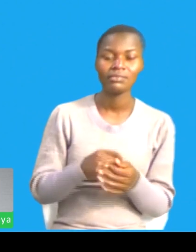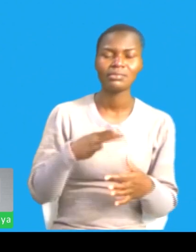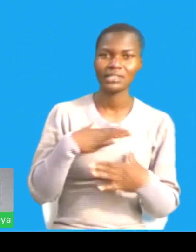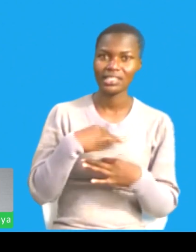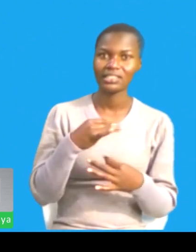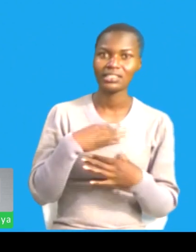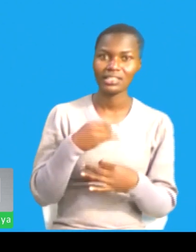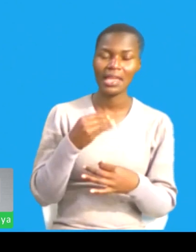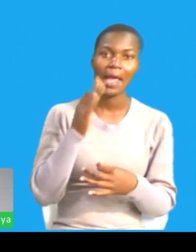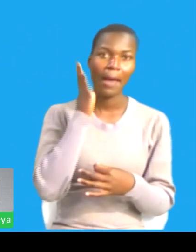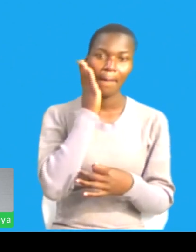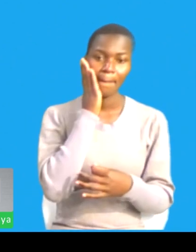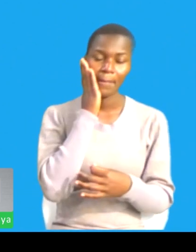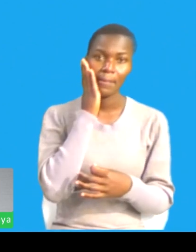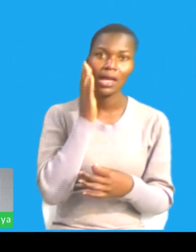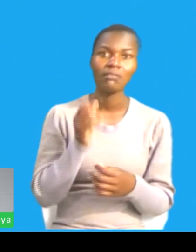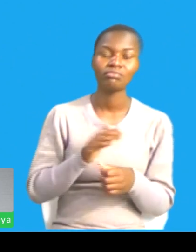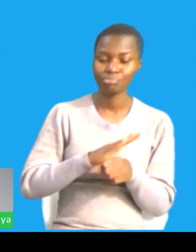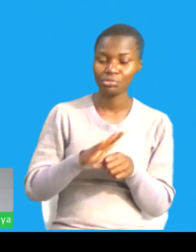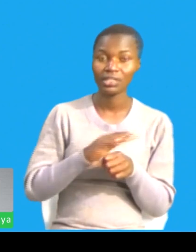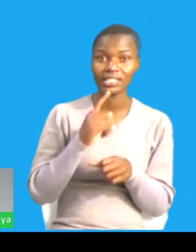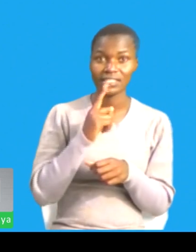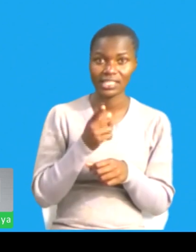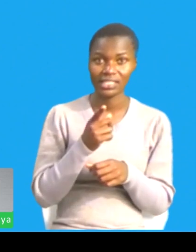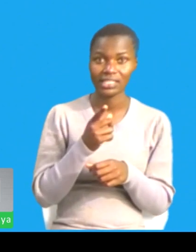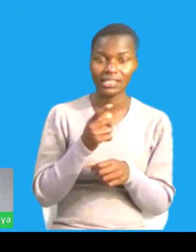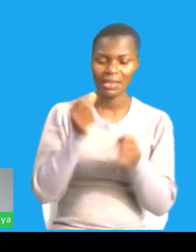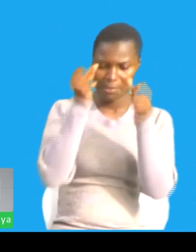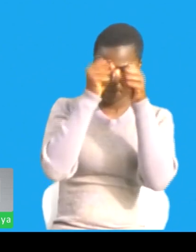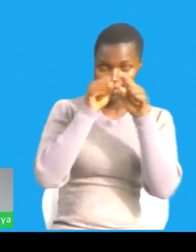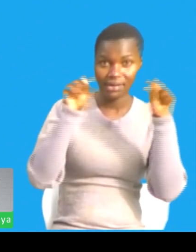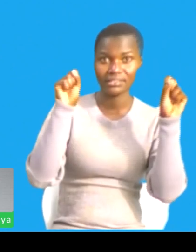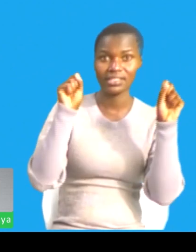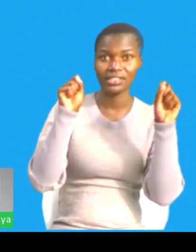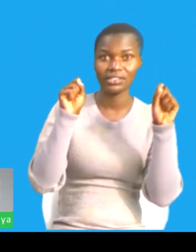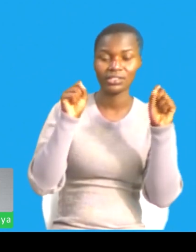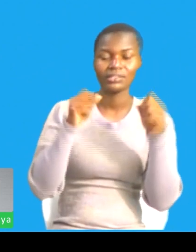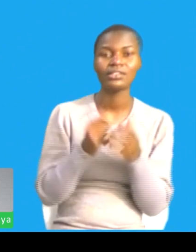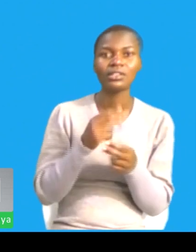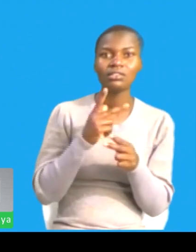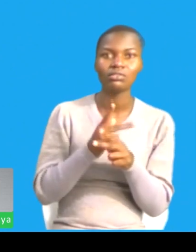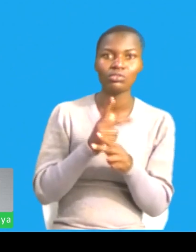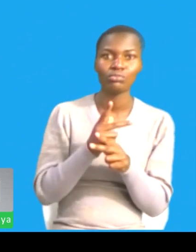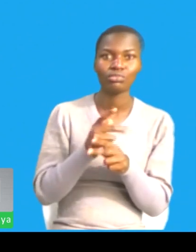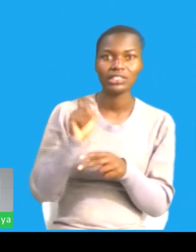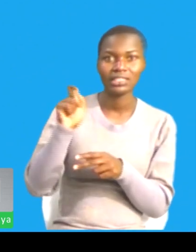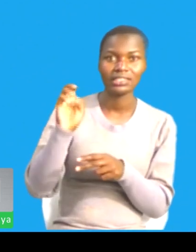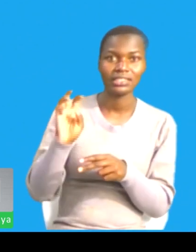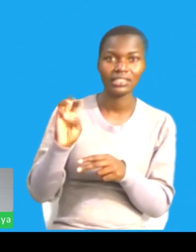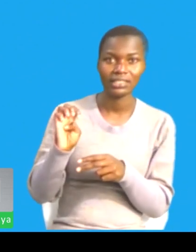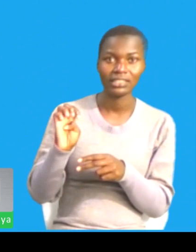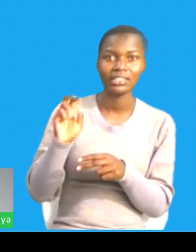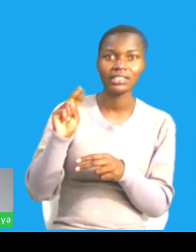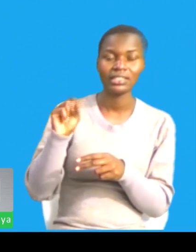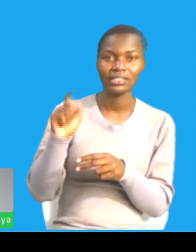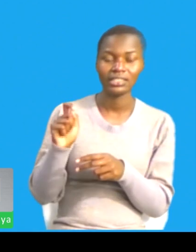told me. A Mama Mboga told me raisi aweke tent hapo State House. So